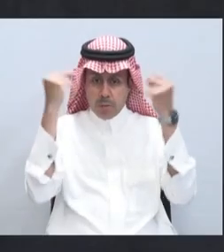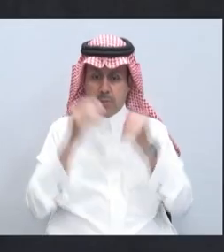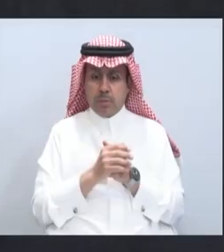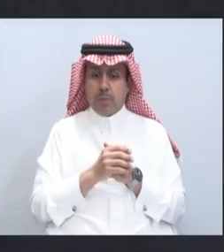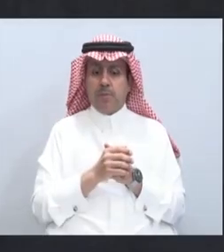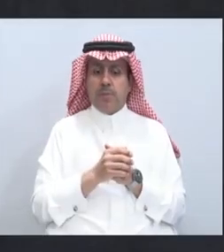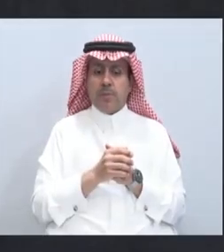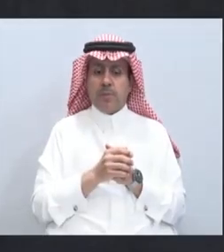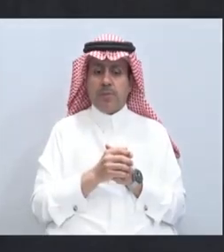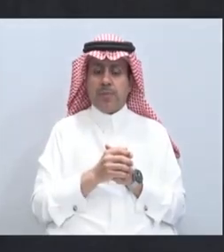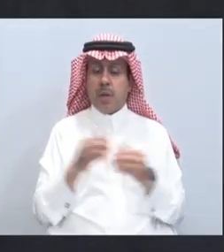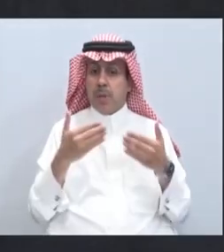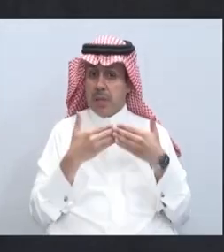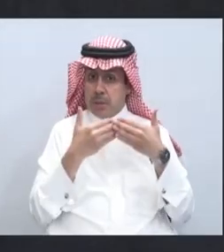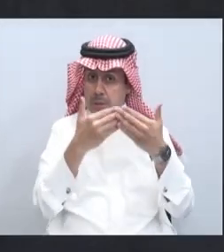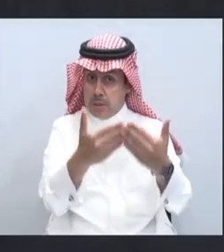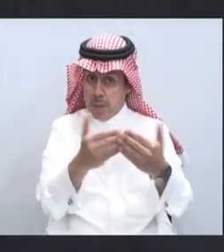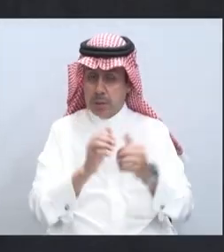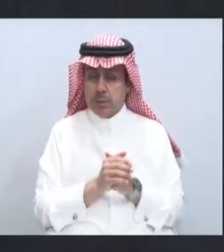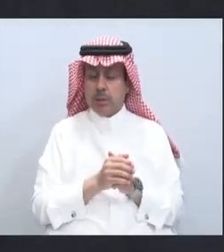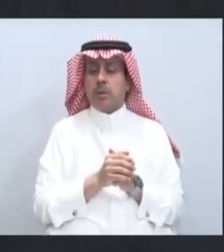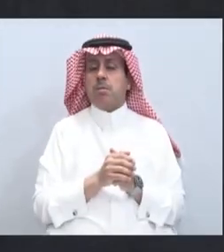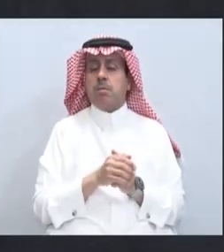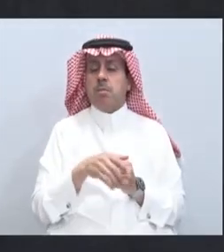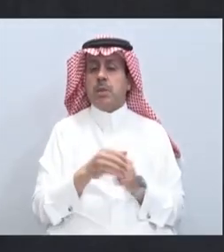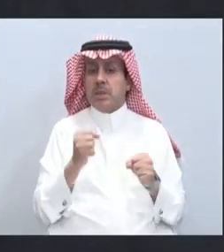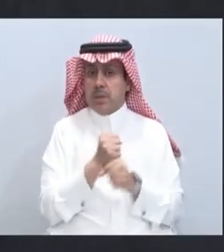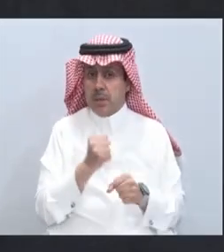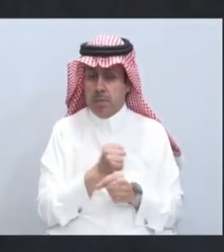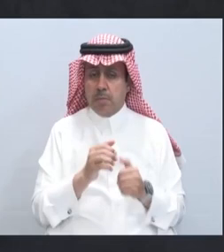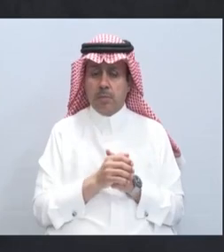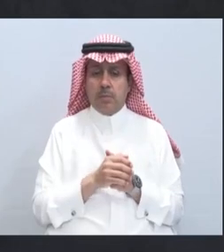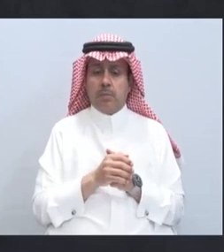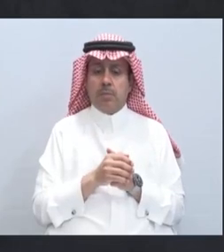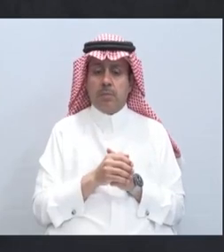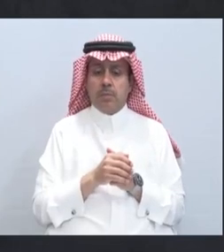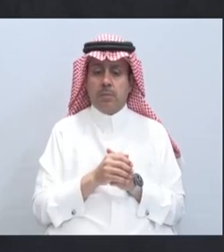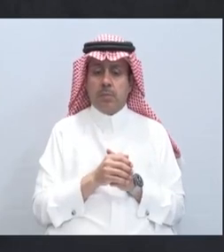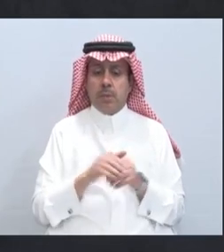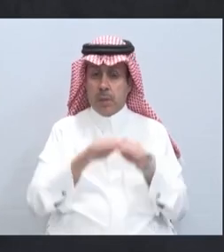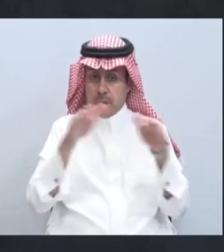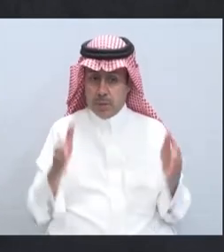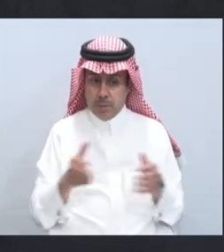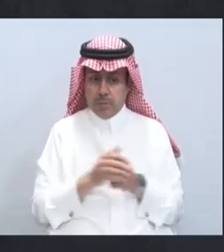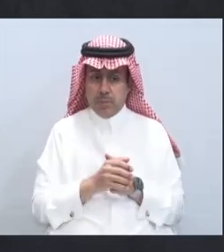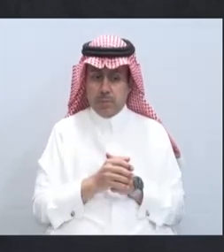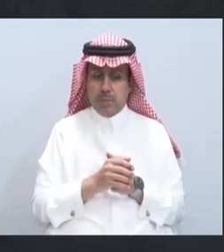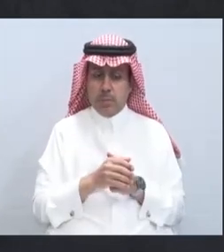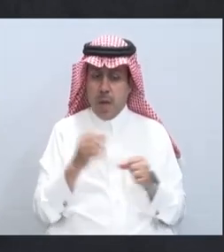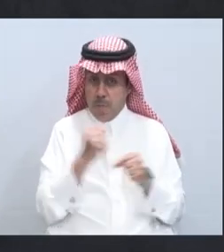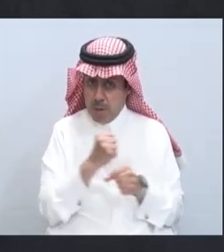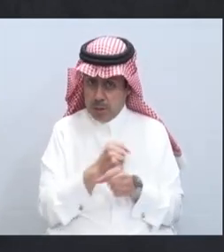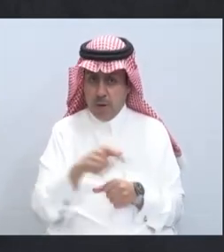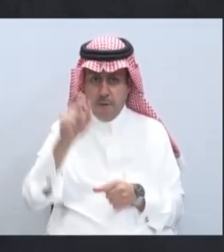تساعد هذا هذه الاجهزه او المكتبات تقوم باستخدام هذه الاجهزه بماذا بعمليه